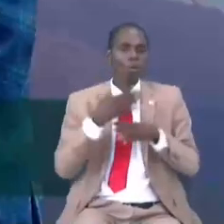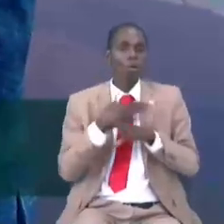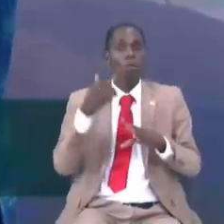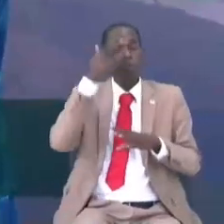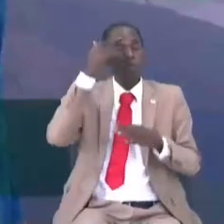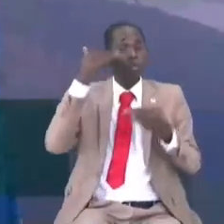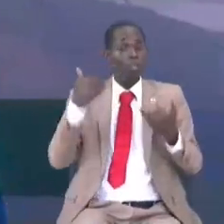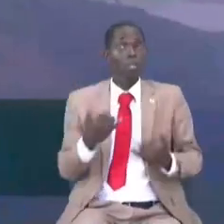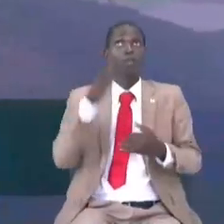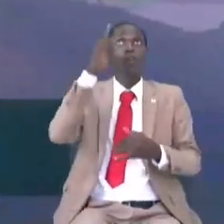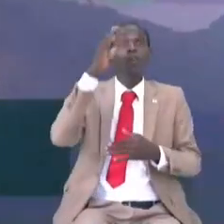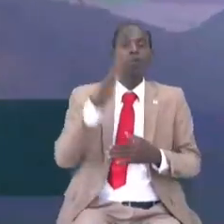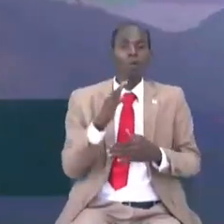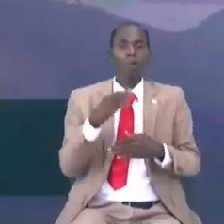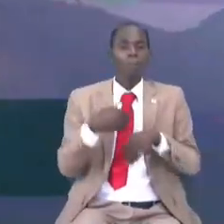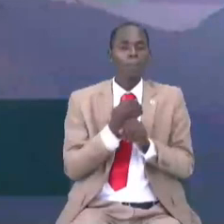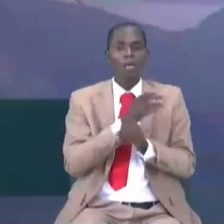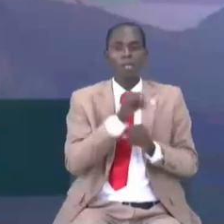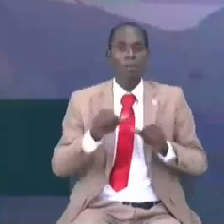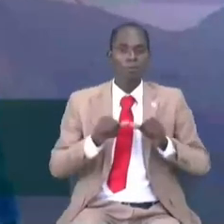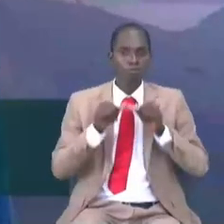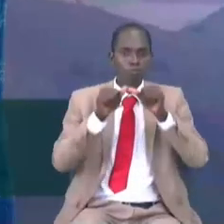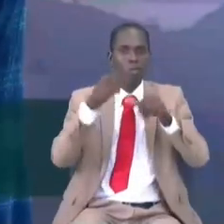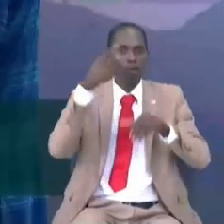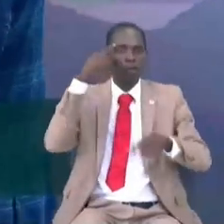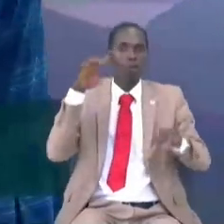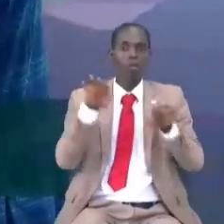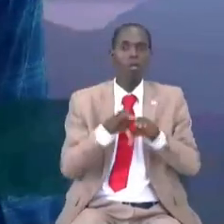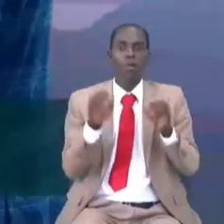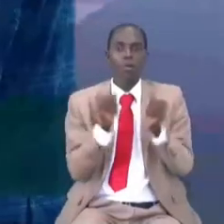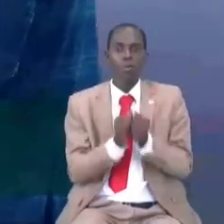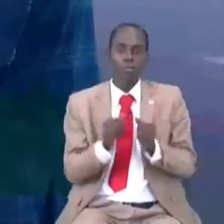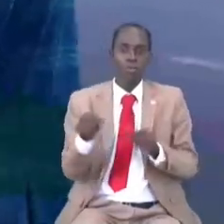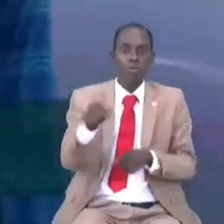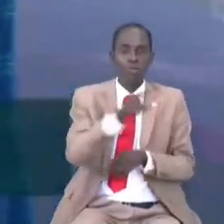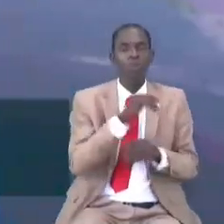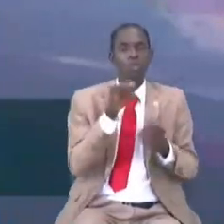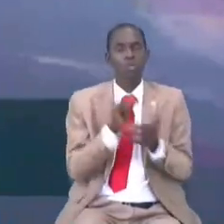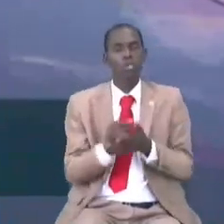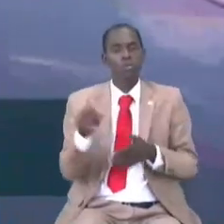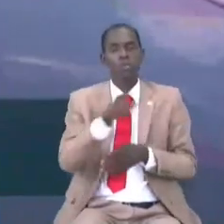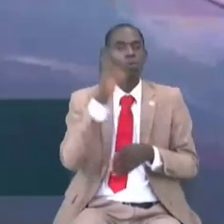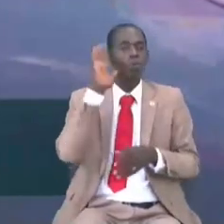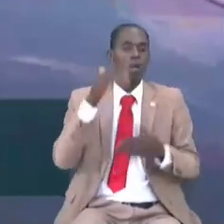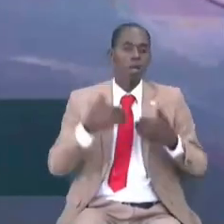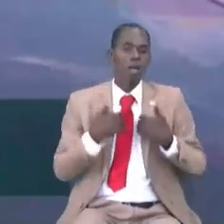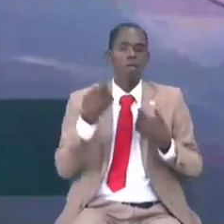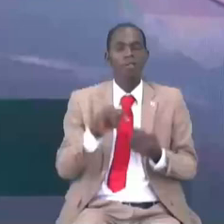pacte perpétuel, une alliance avec toi, pour que tu aies la paix de Dieu. Éphésiens chapitre 4.